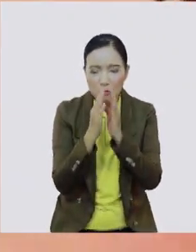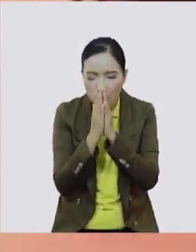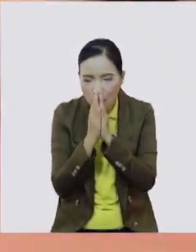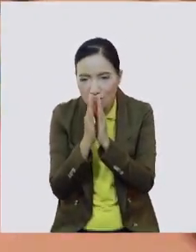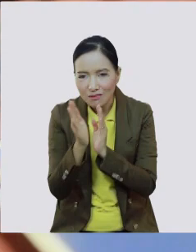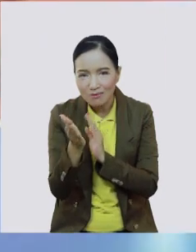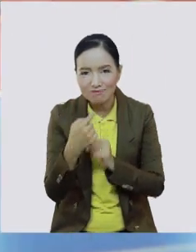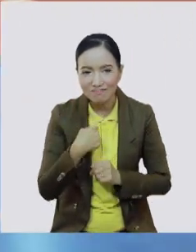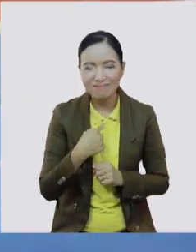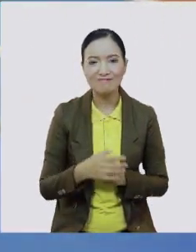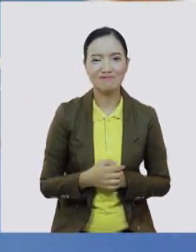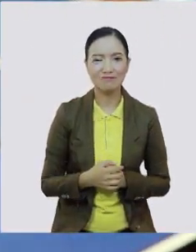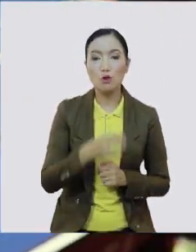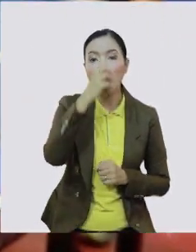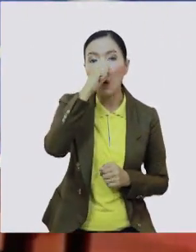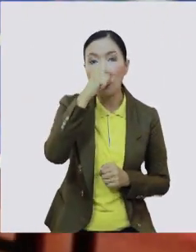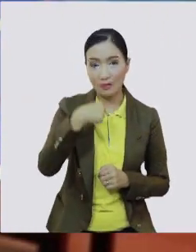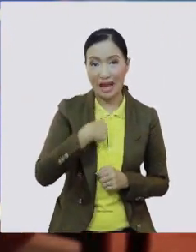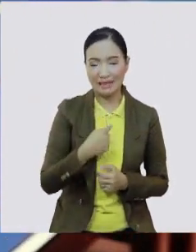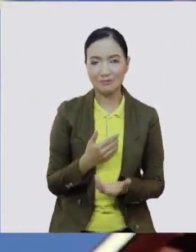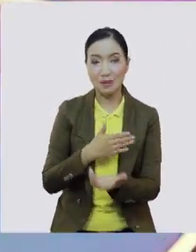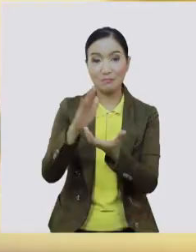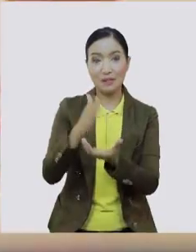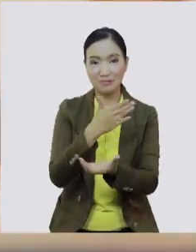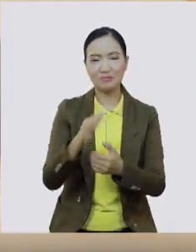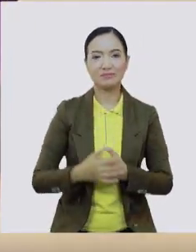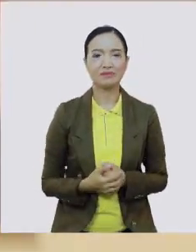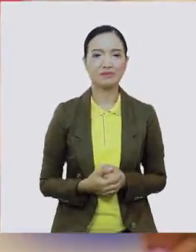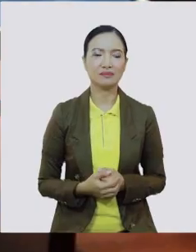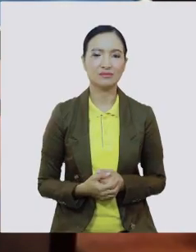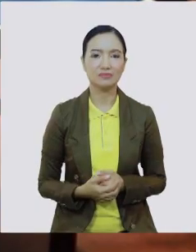ฝากตัวด้วยนะครับลองดูนะครับ